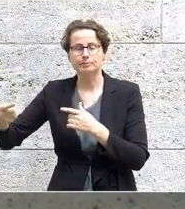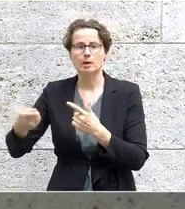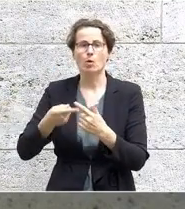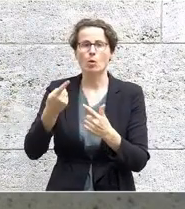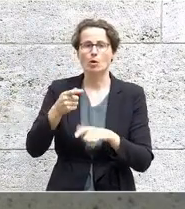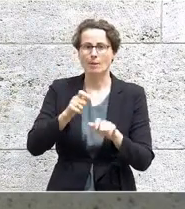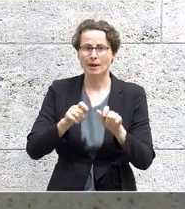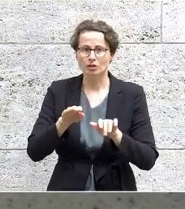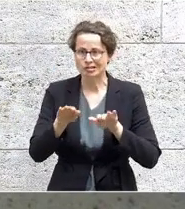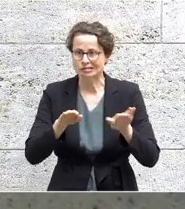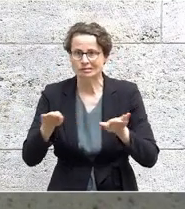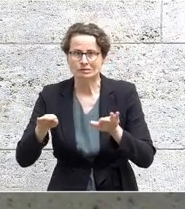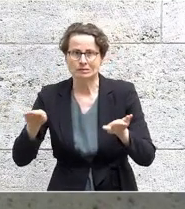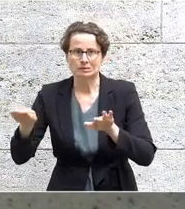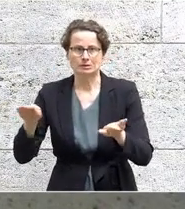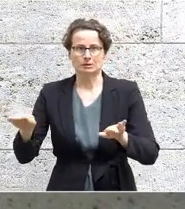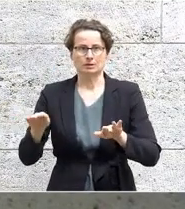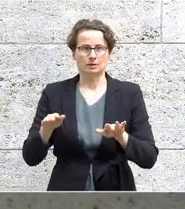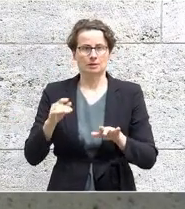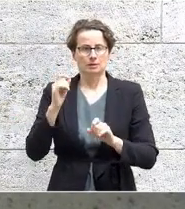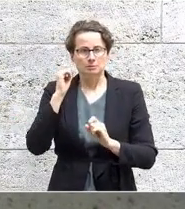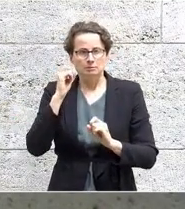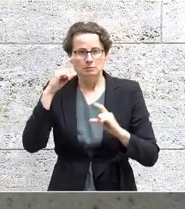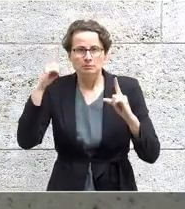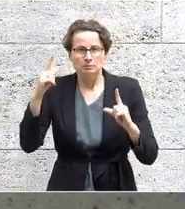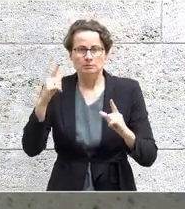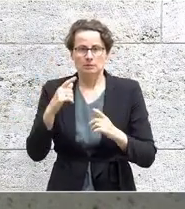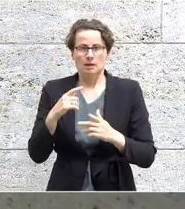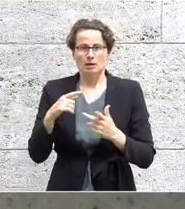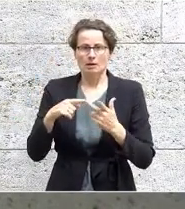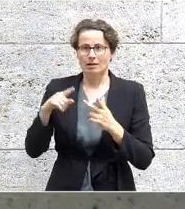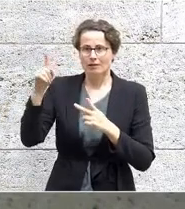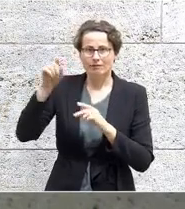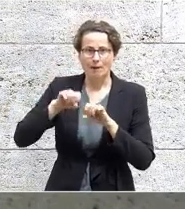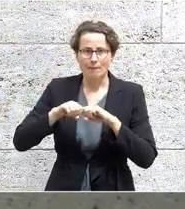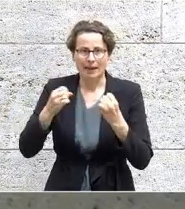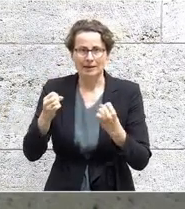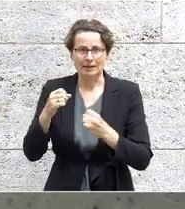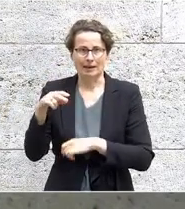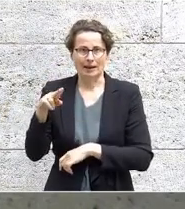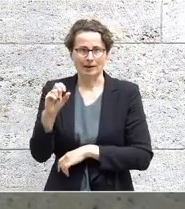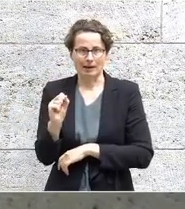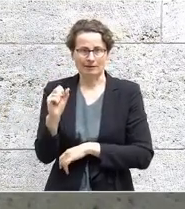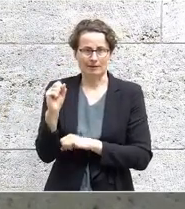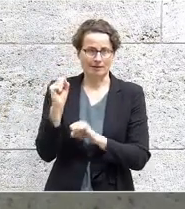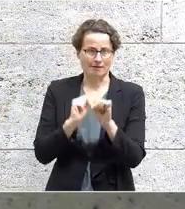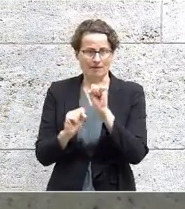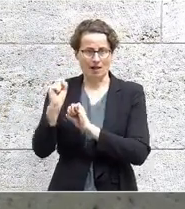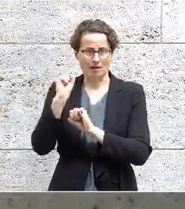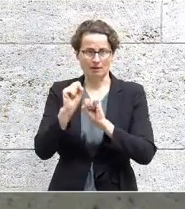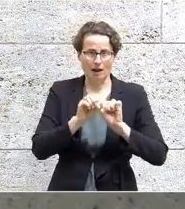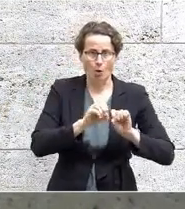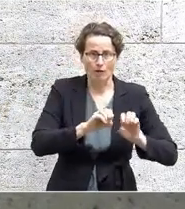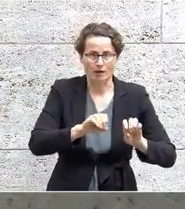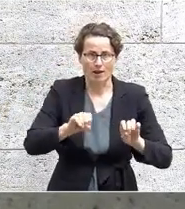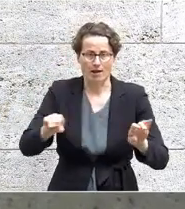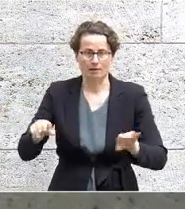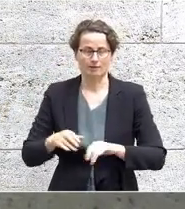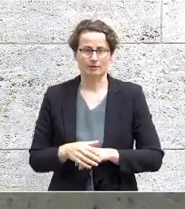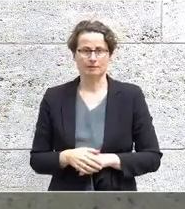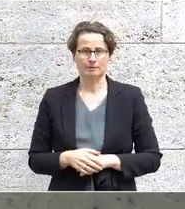Menschen aufzurütteln und über die Verbrechen der nationalsozialistischen Gewaltherrschaft